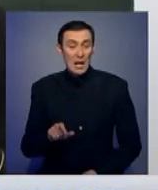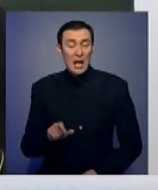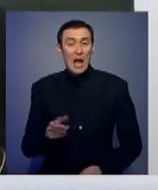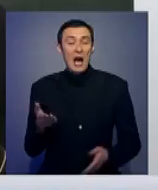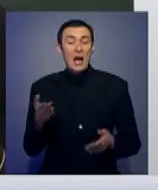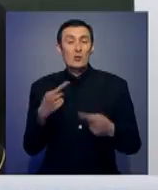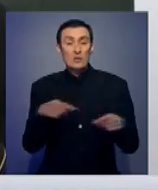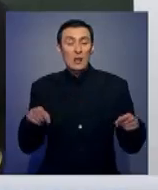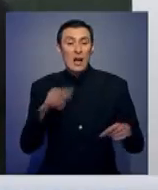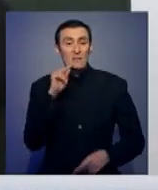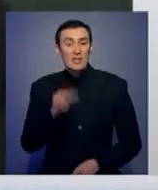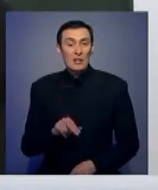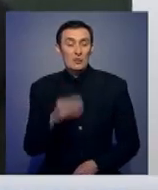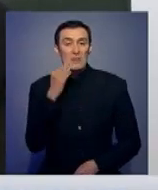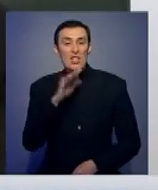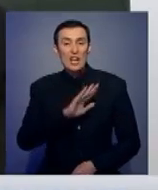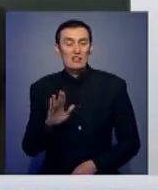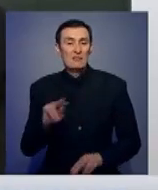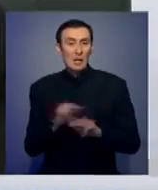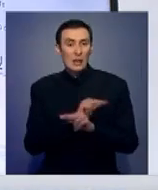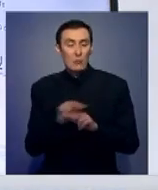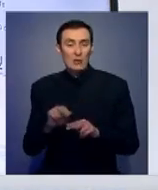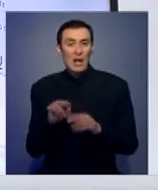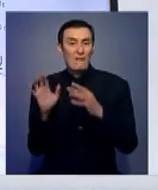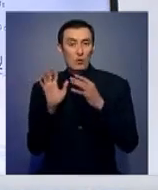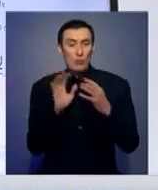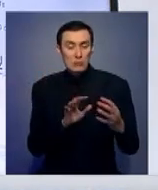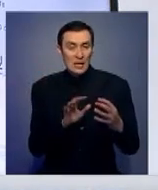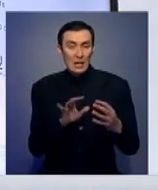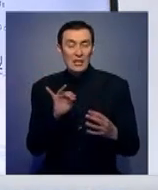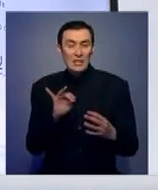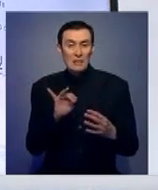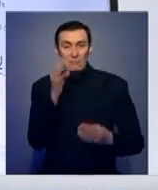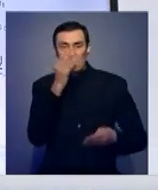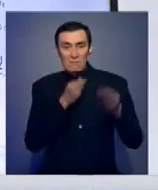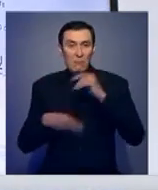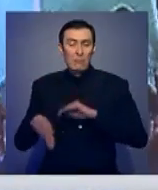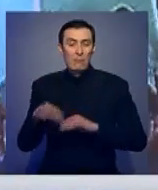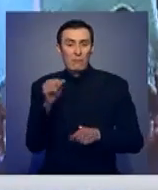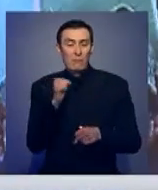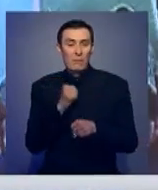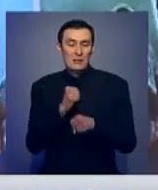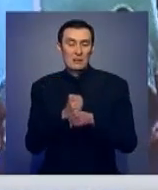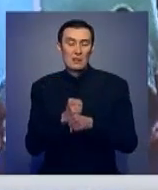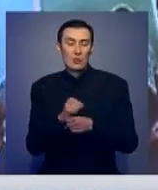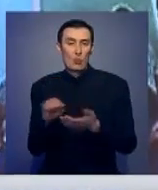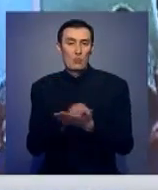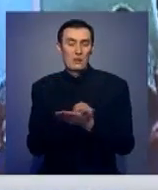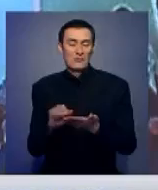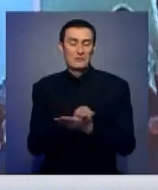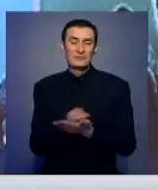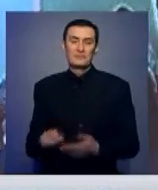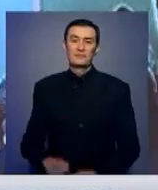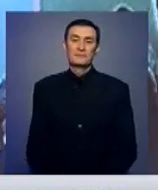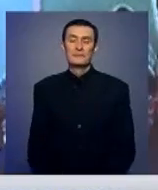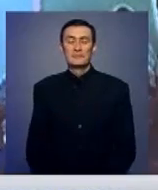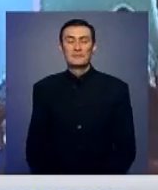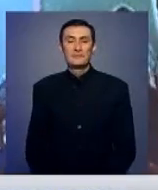Остальных обвиняют в проведении некачественного ремонта транспортного средства и подделке документов.